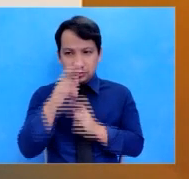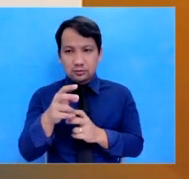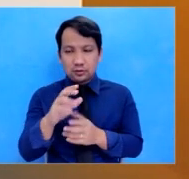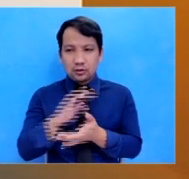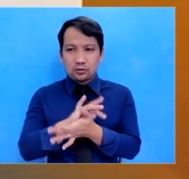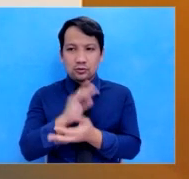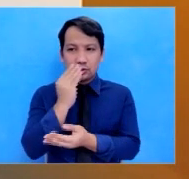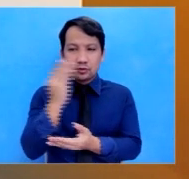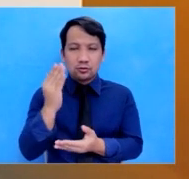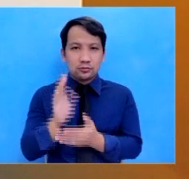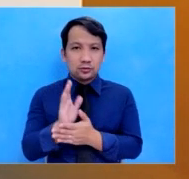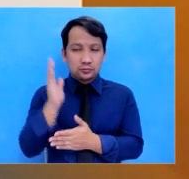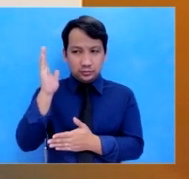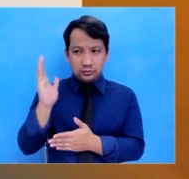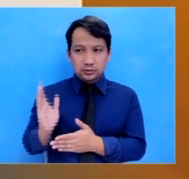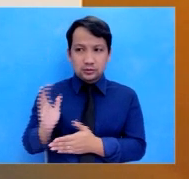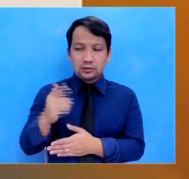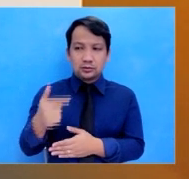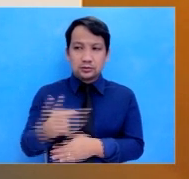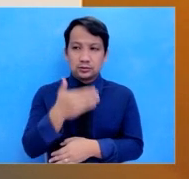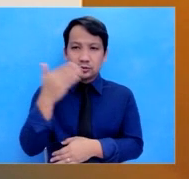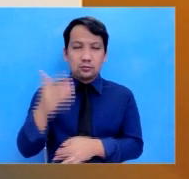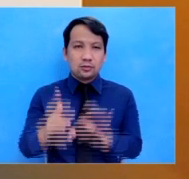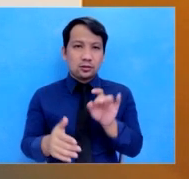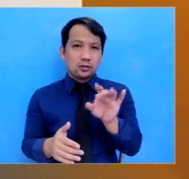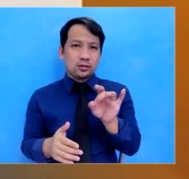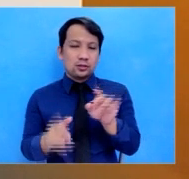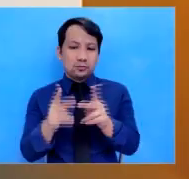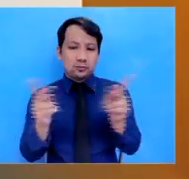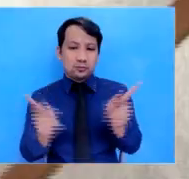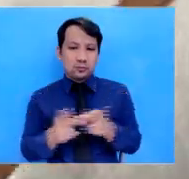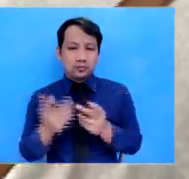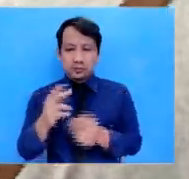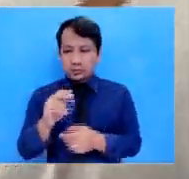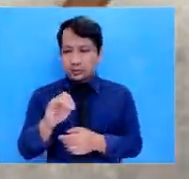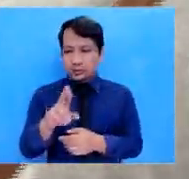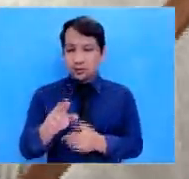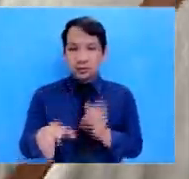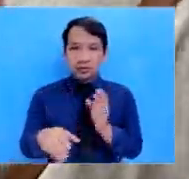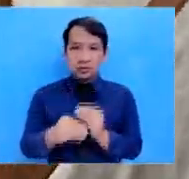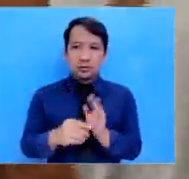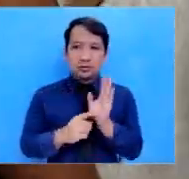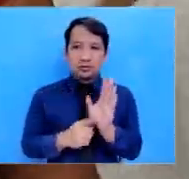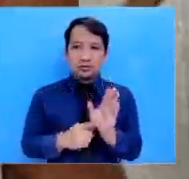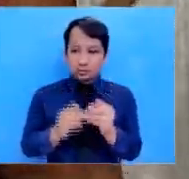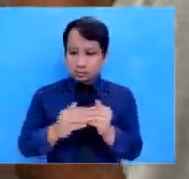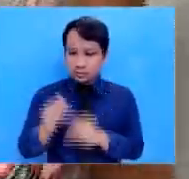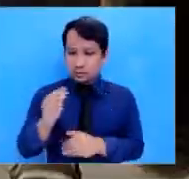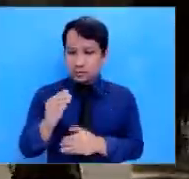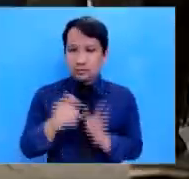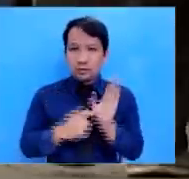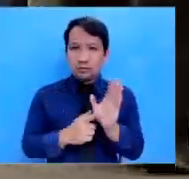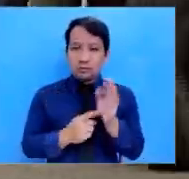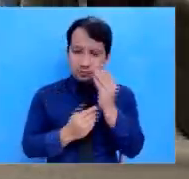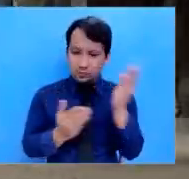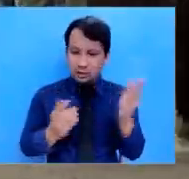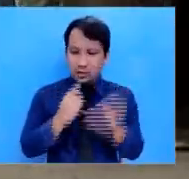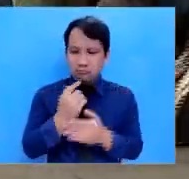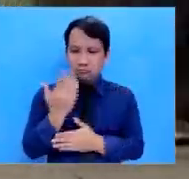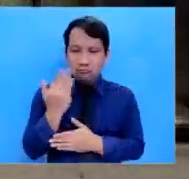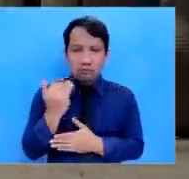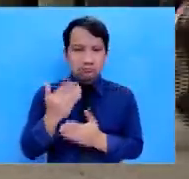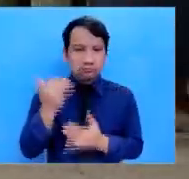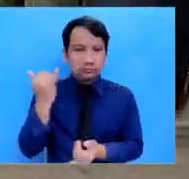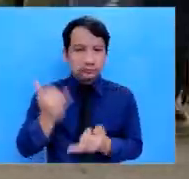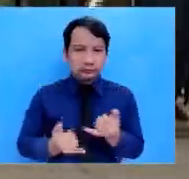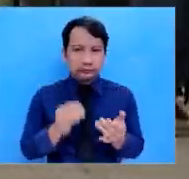ang General Santos City at 18 pang ibang lugar sa bansa. Ipapatupad na pagluluwag na yan sa kabila ng pinahuling na